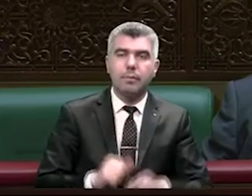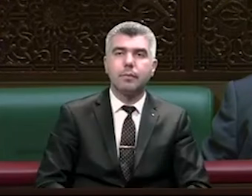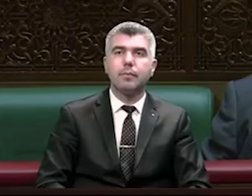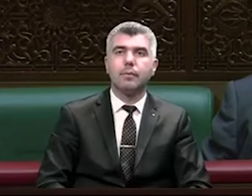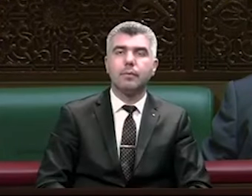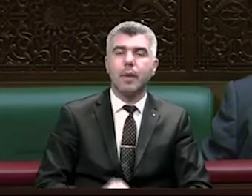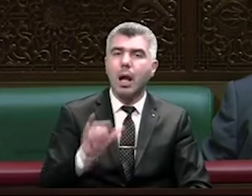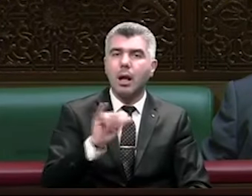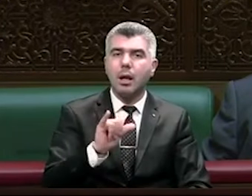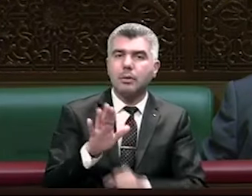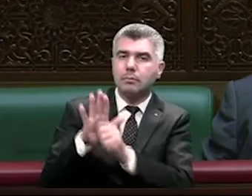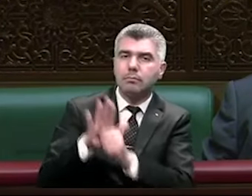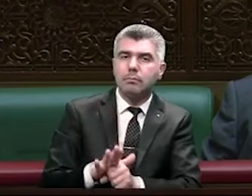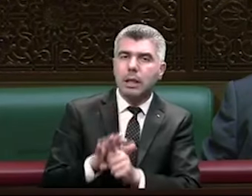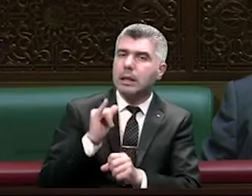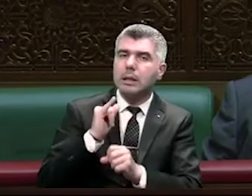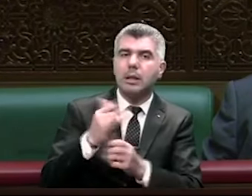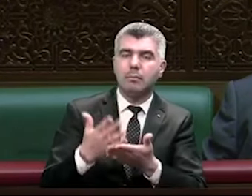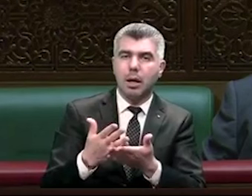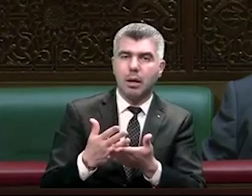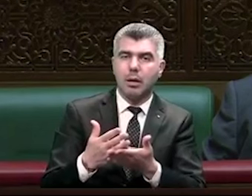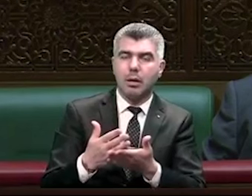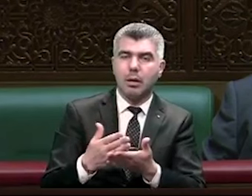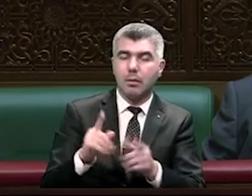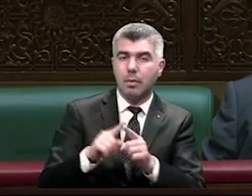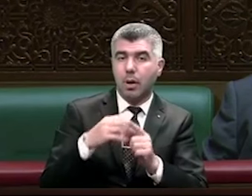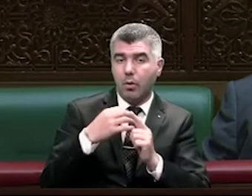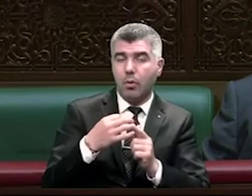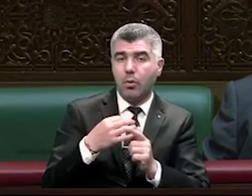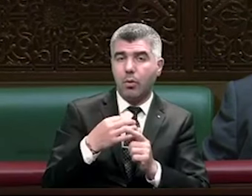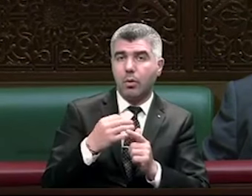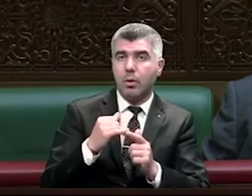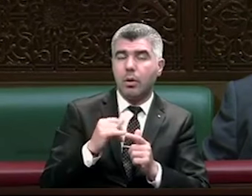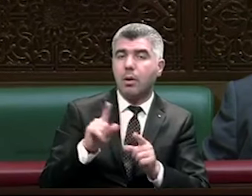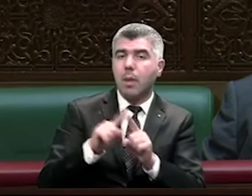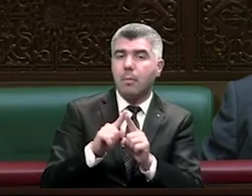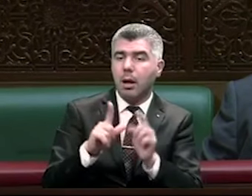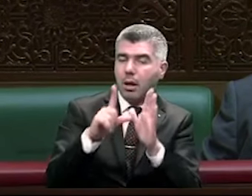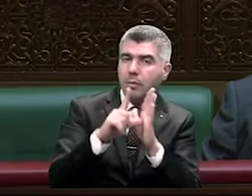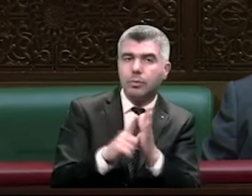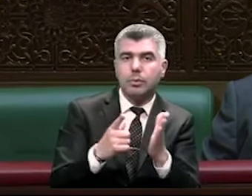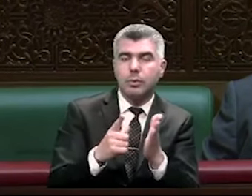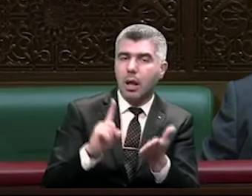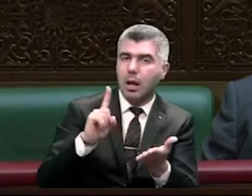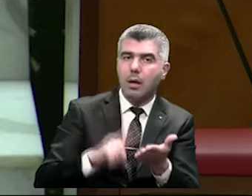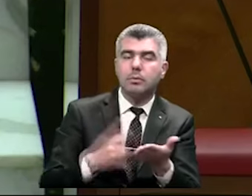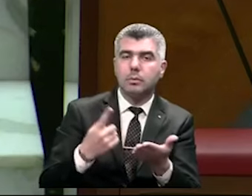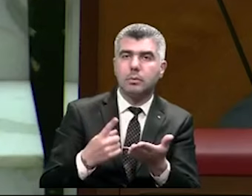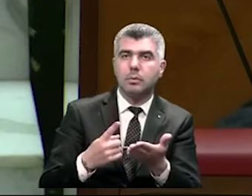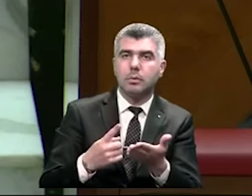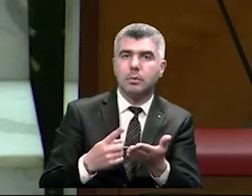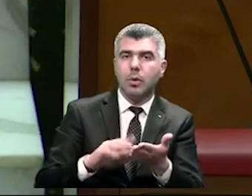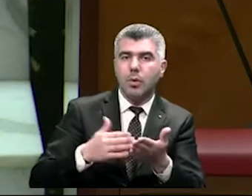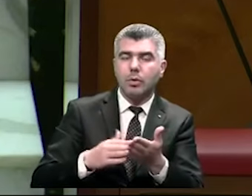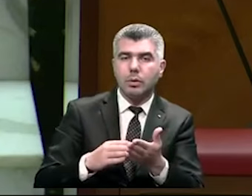علاش ديما هذا الاقصاء السيد الوزير را هذ كن سموها حكره فين حق حجره في حق